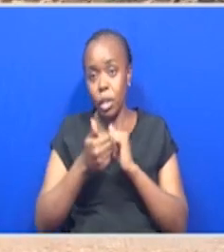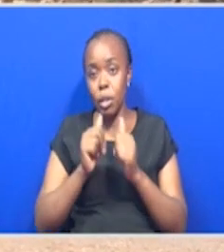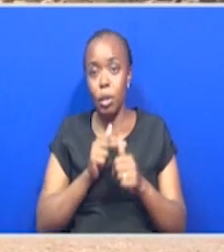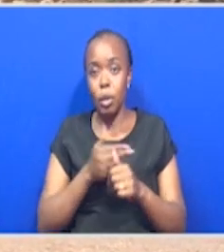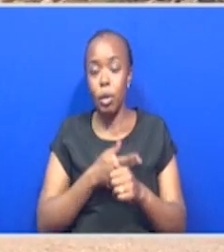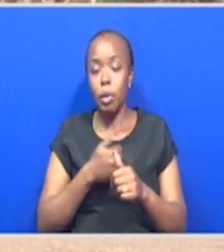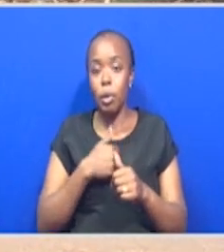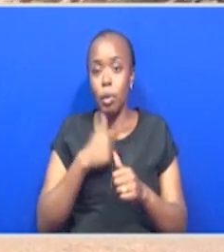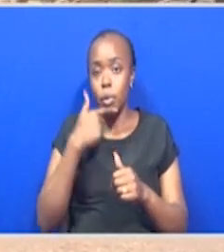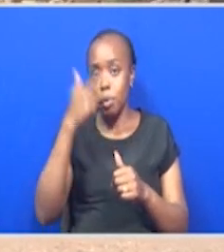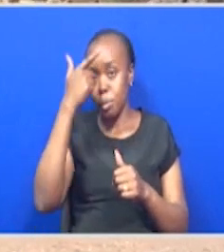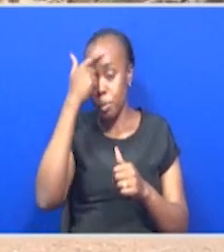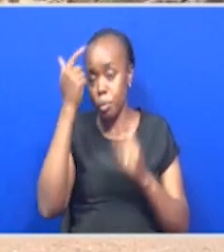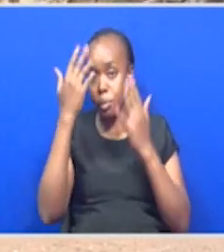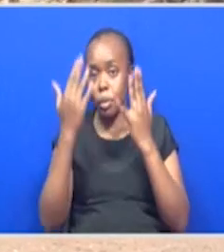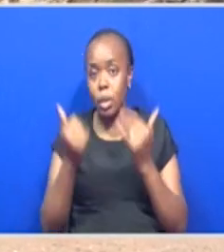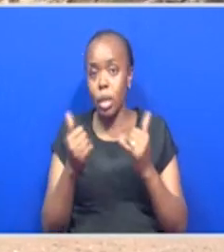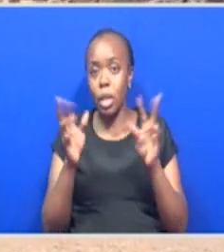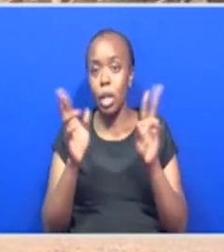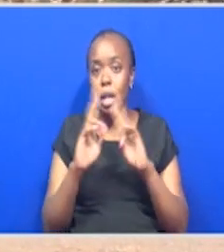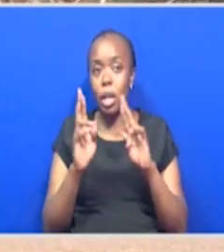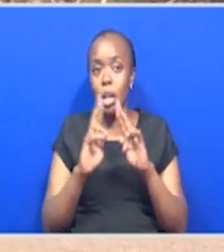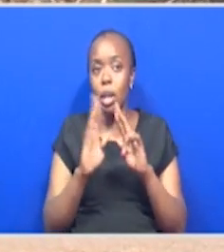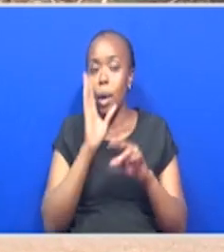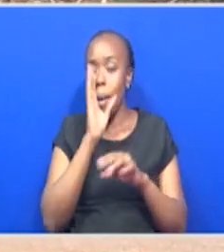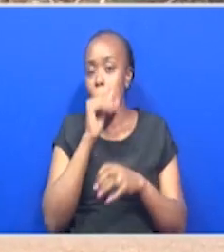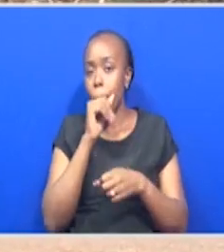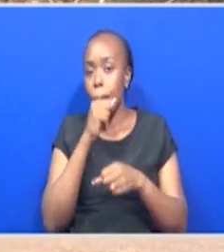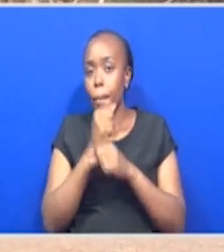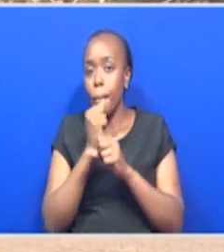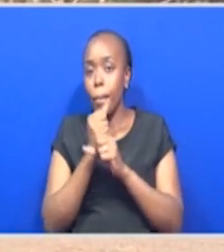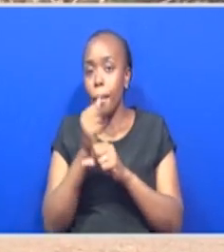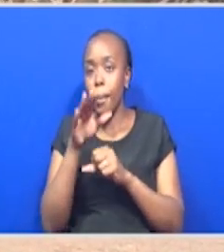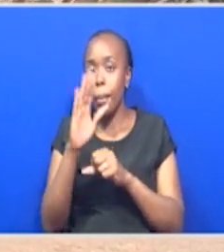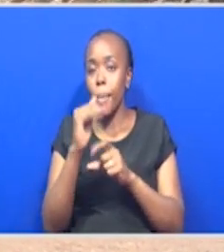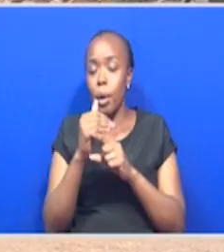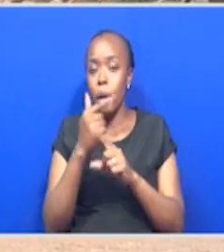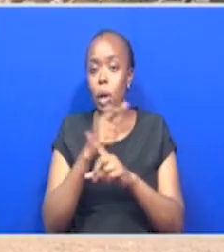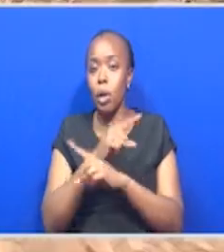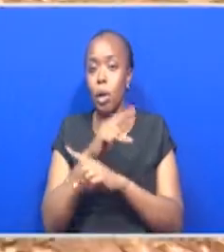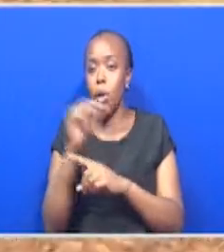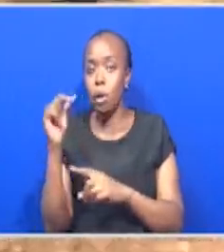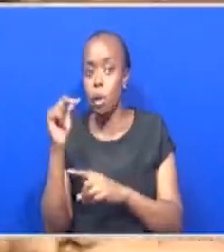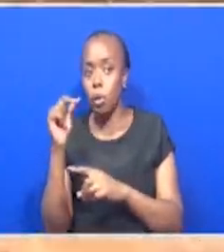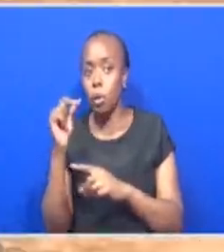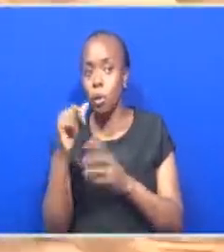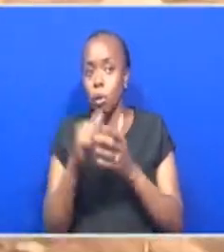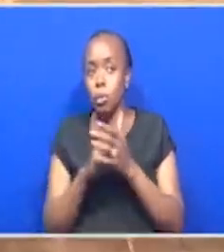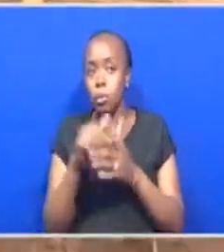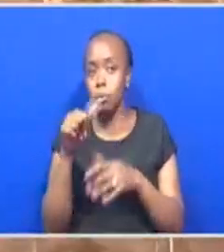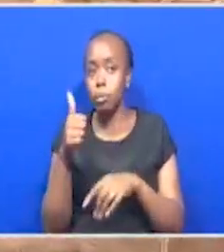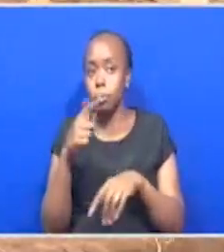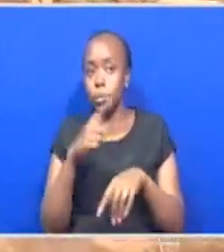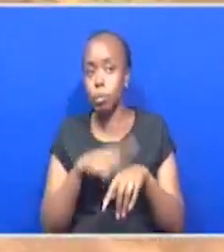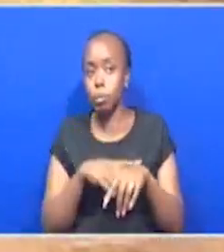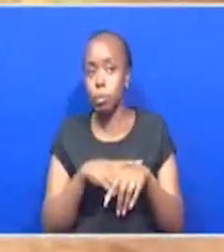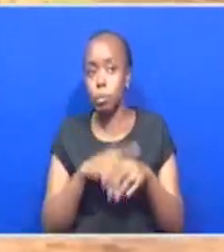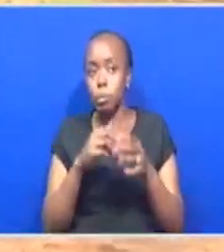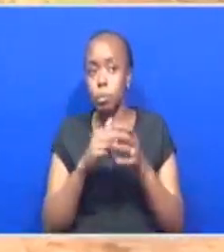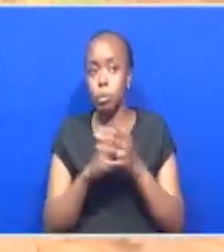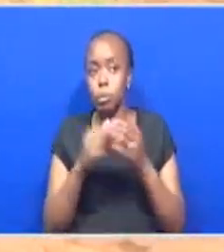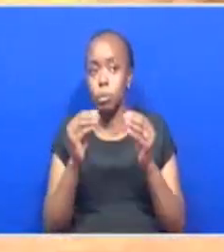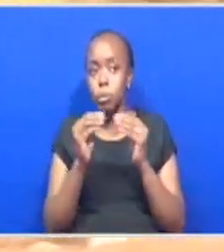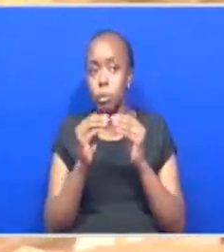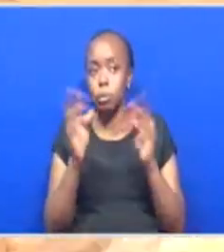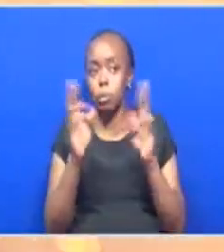kosekana juu saa hii ni kama wameshaanza kufunga kazi zao na marori wakiendaga mmoja mmoja. Wakati mwingine kujipata